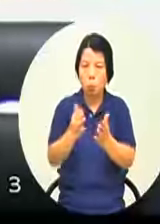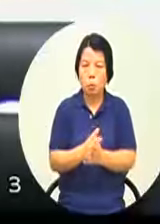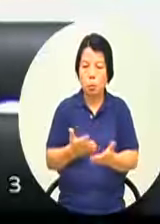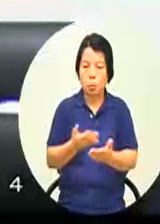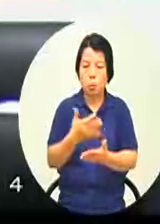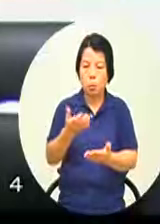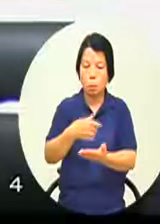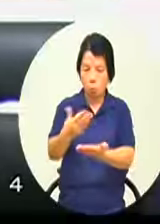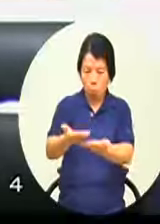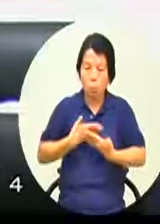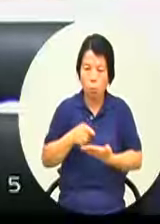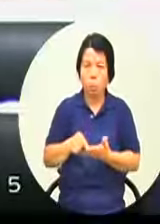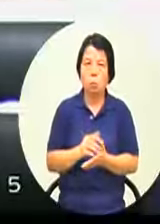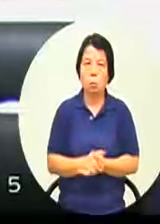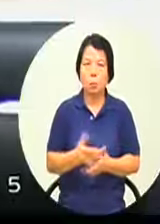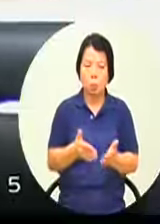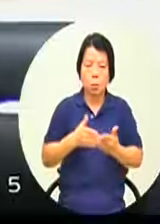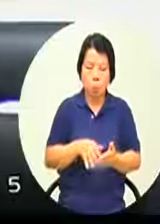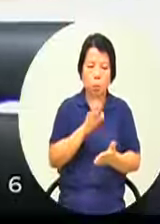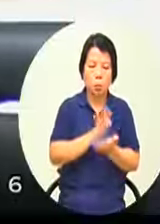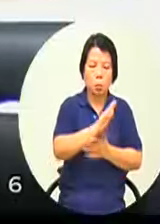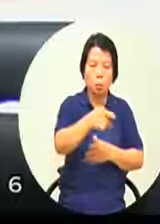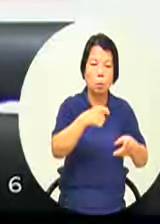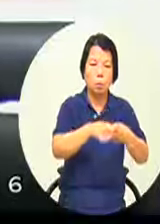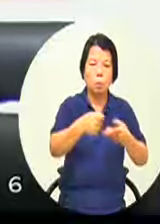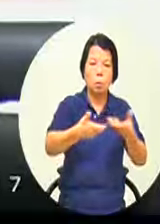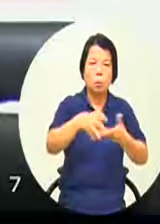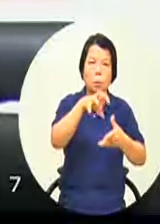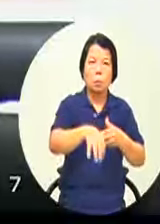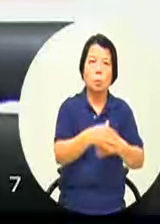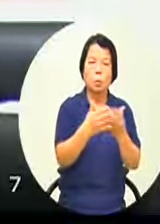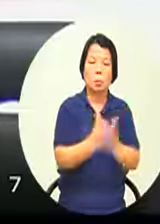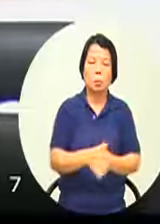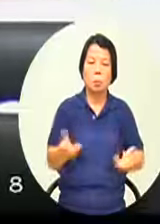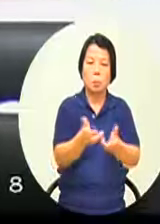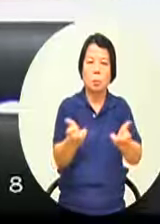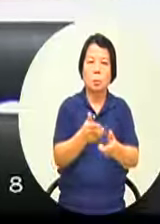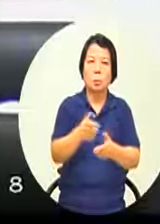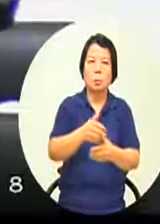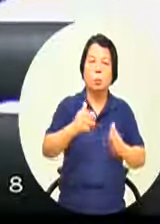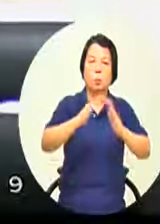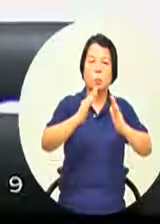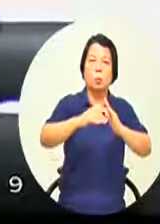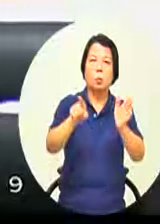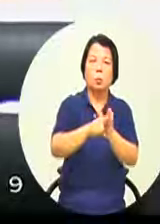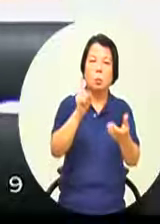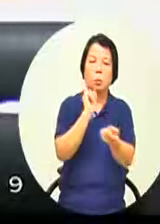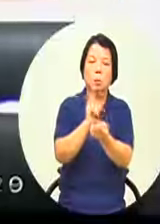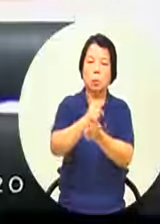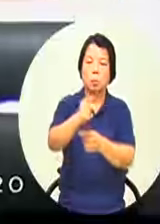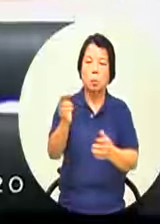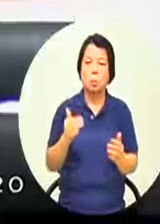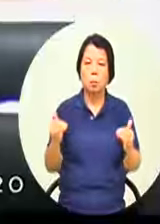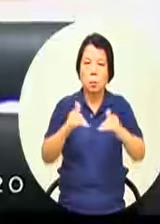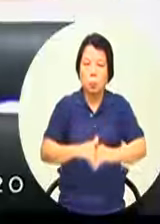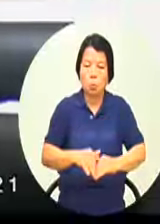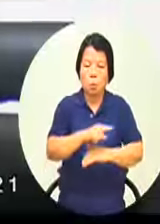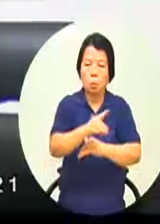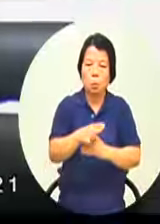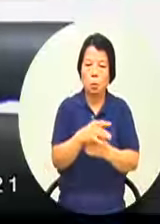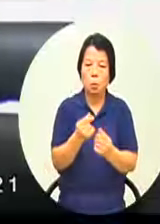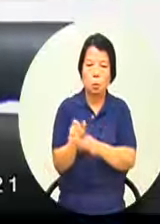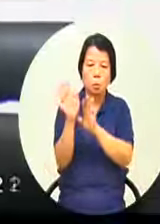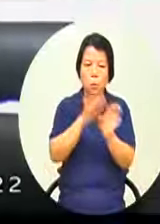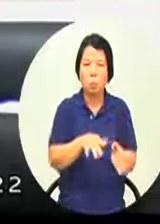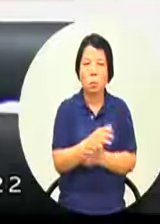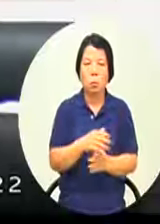份给本席，本席也会要求未来公务局在要求这些建商们在盖房子的时候，对于比较可能会有这些现象